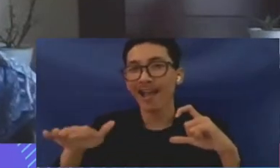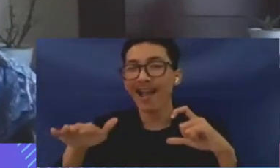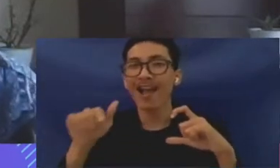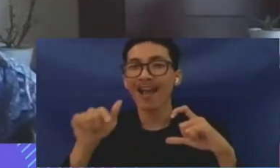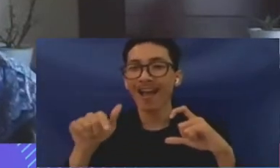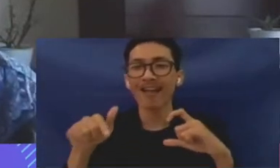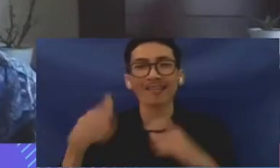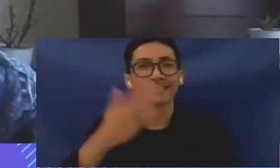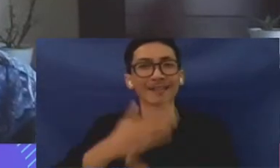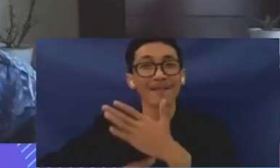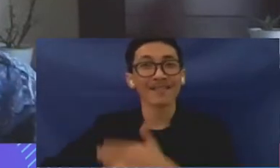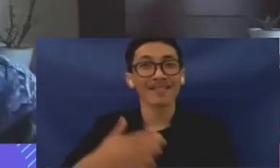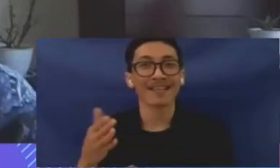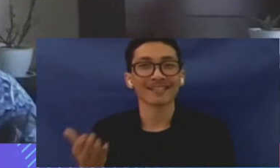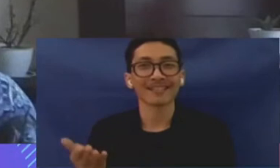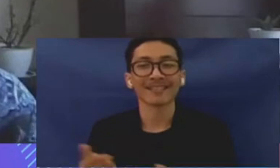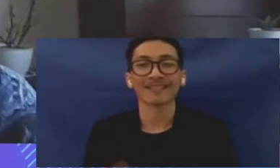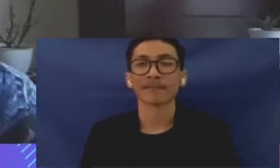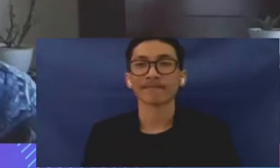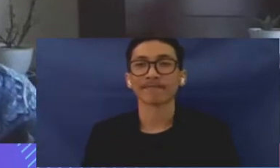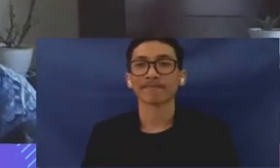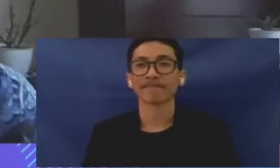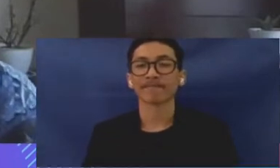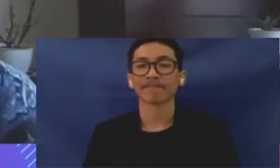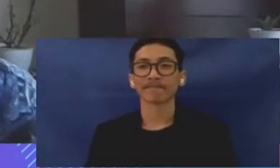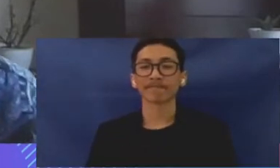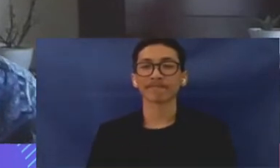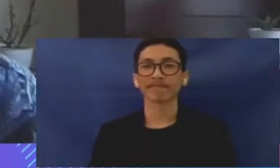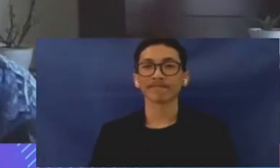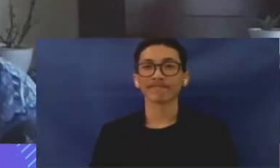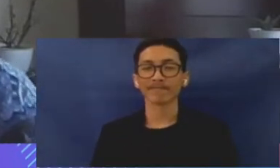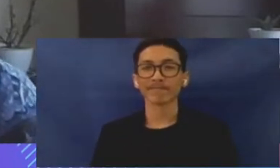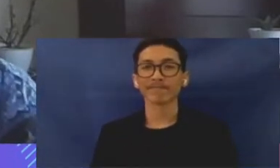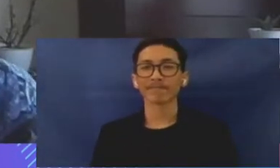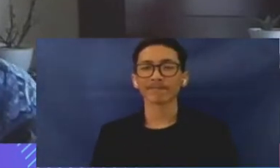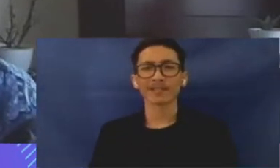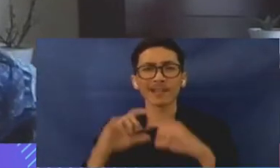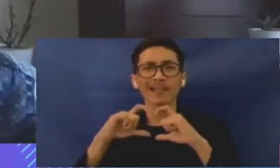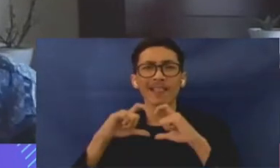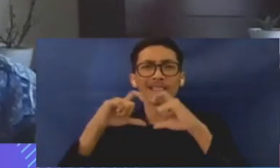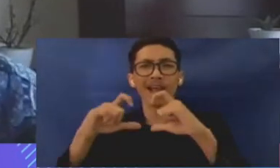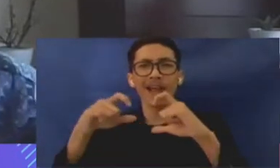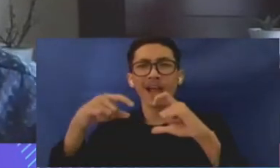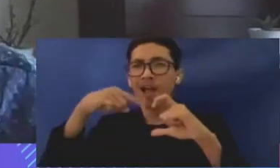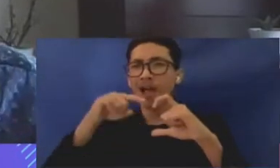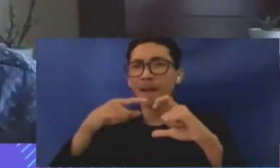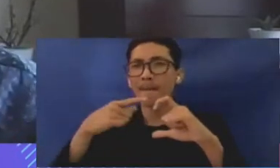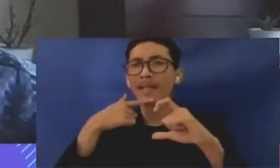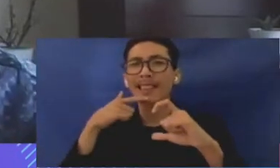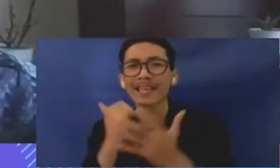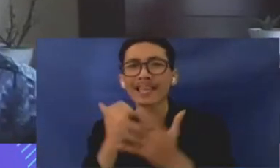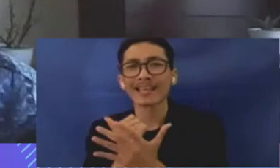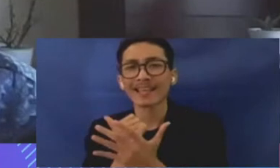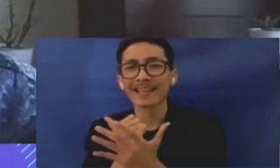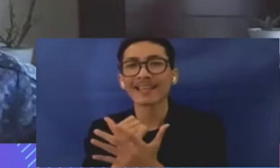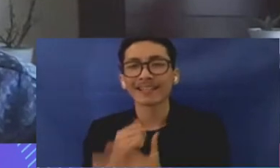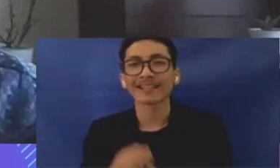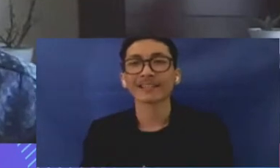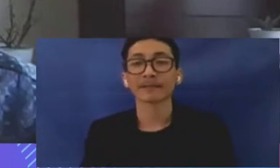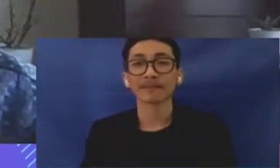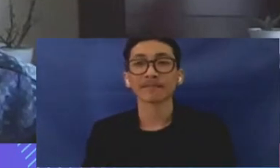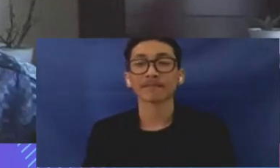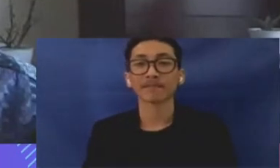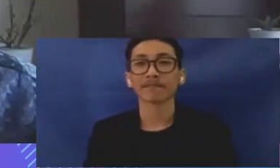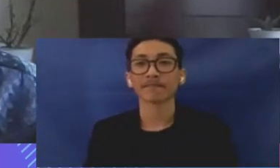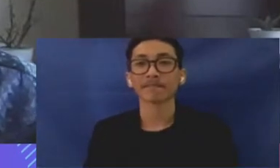disabilitas. Saya tahu pentingnya cinta ini dari kehidupan saya sendiri. Menurut Bank